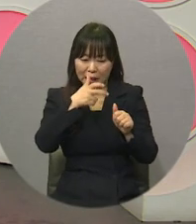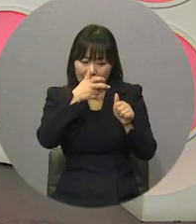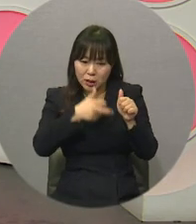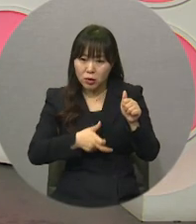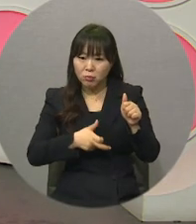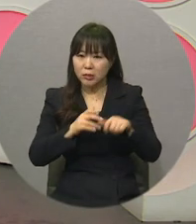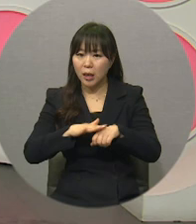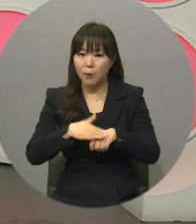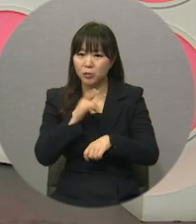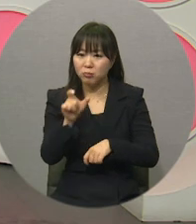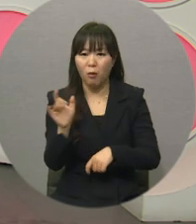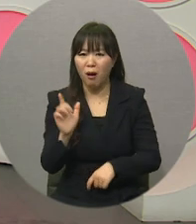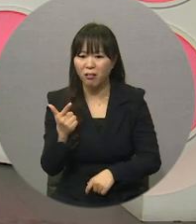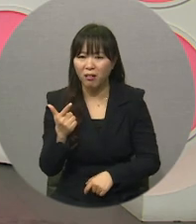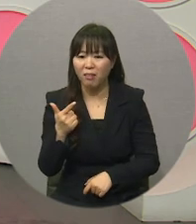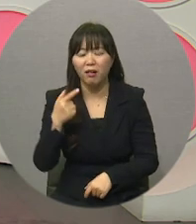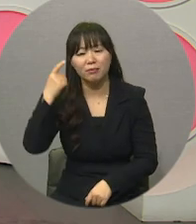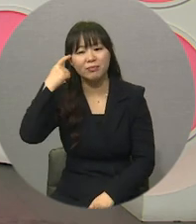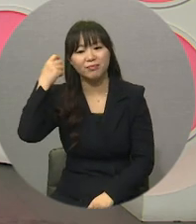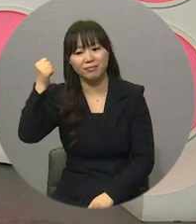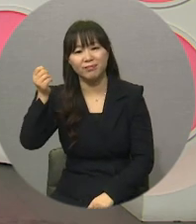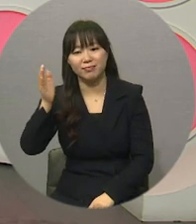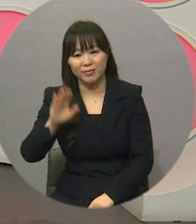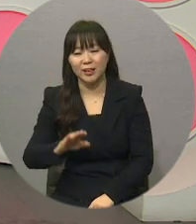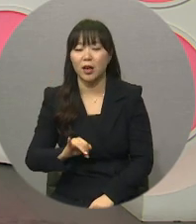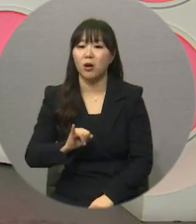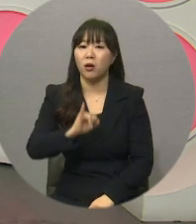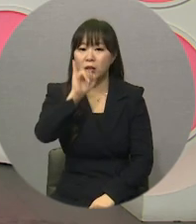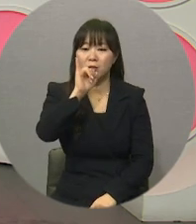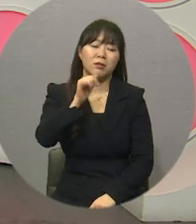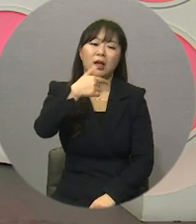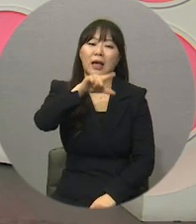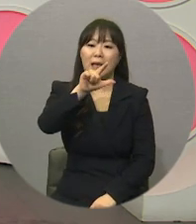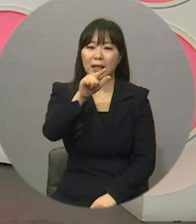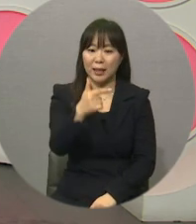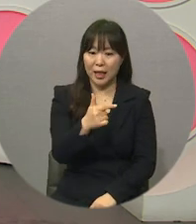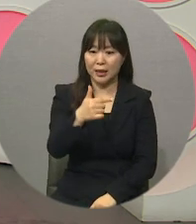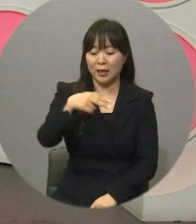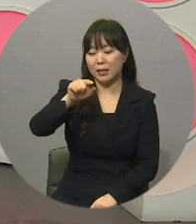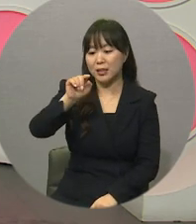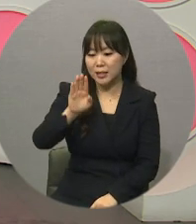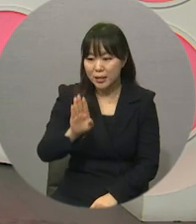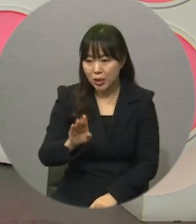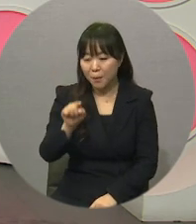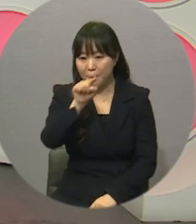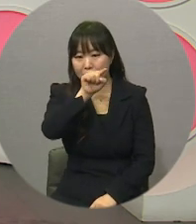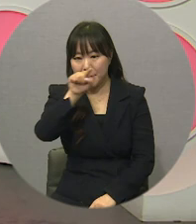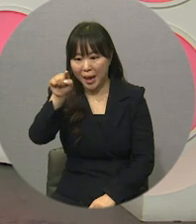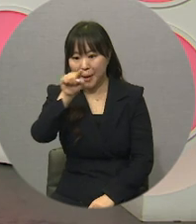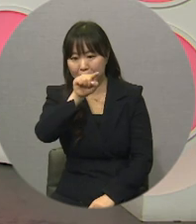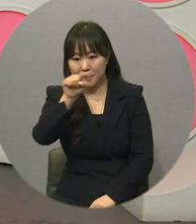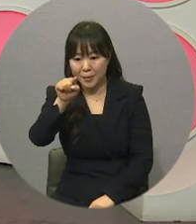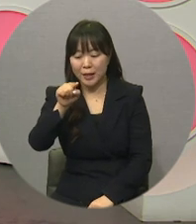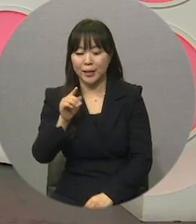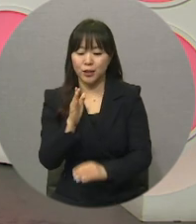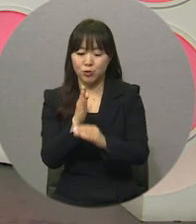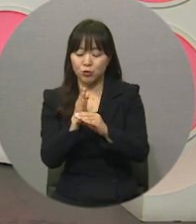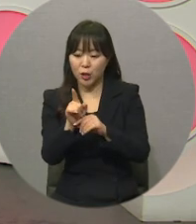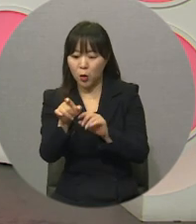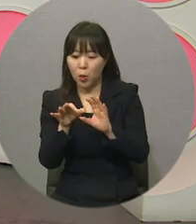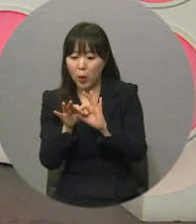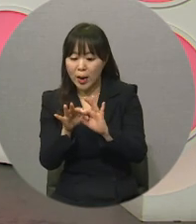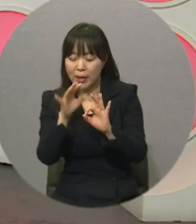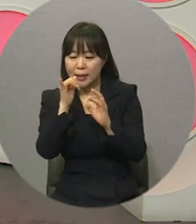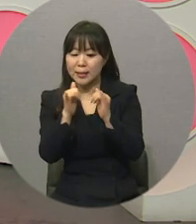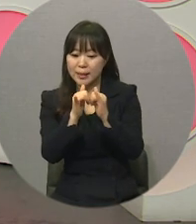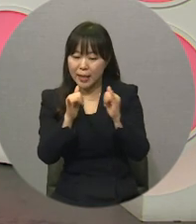아니야? 하고 생각했지만, 언니는 간접이라는 단어의 줄을 긋고, 중간에